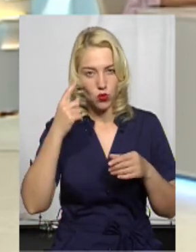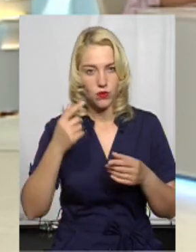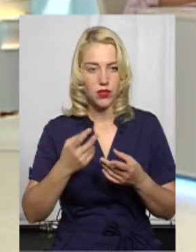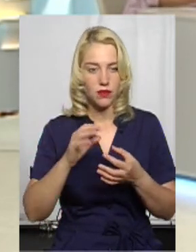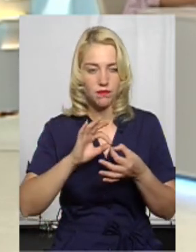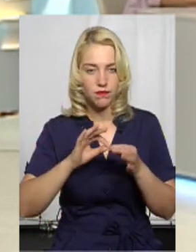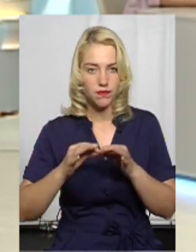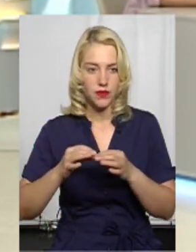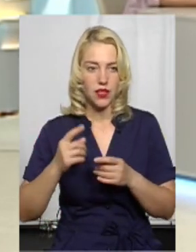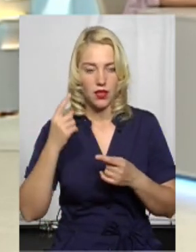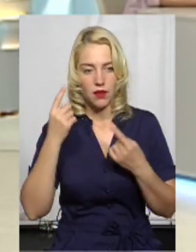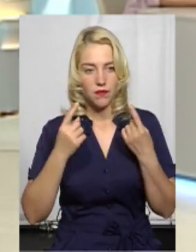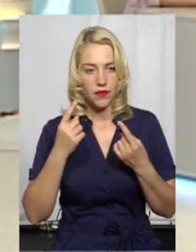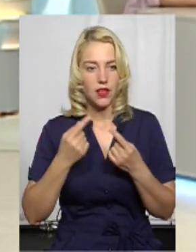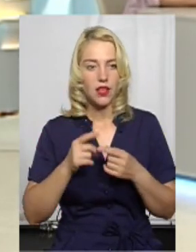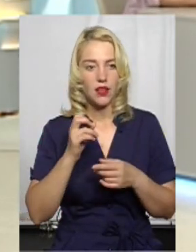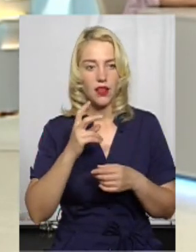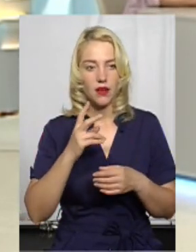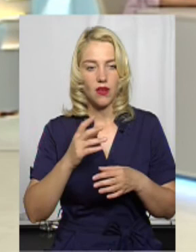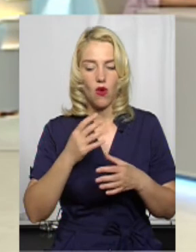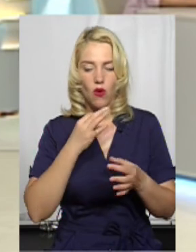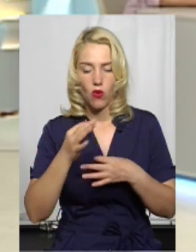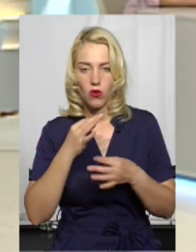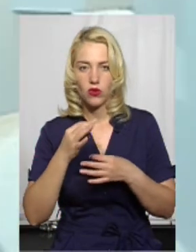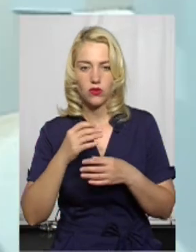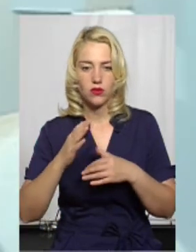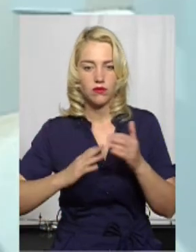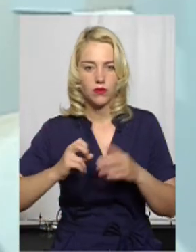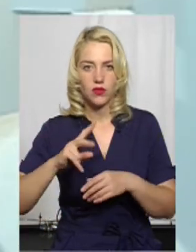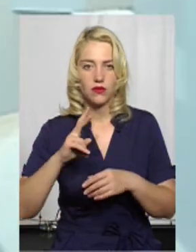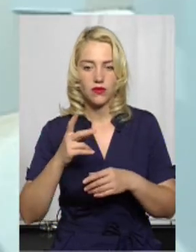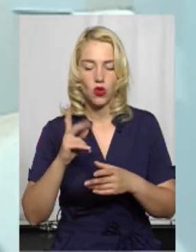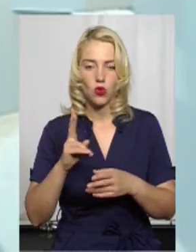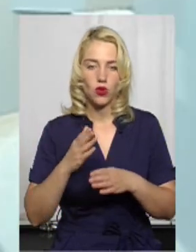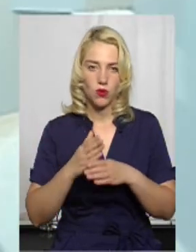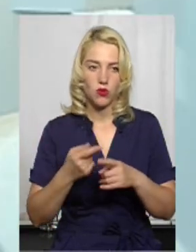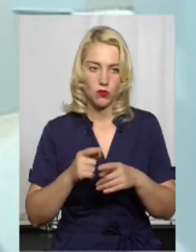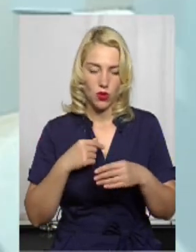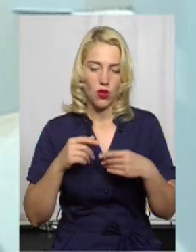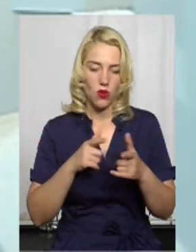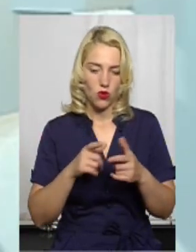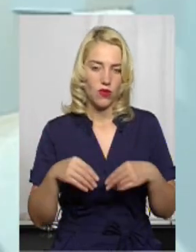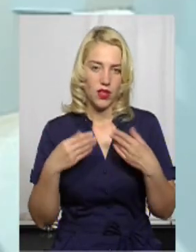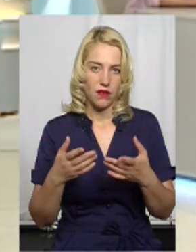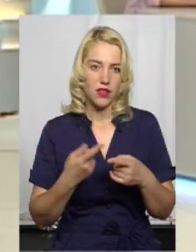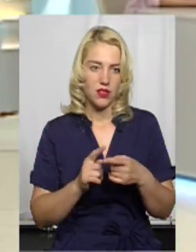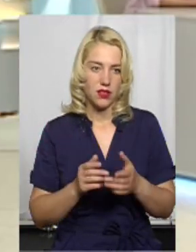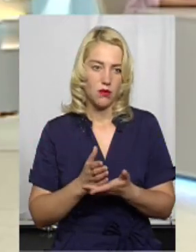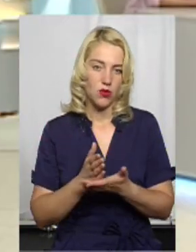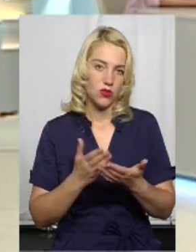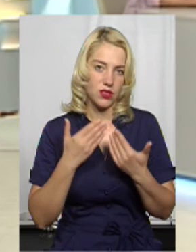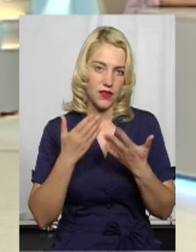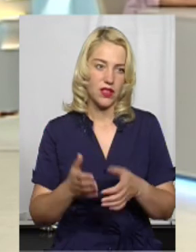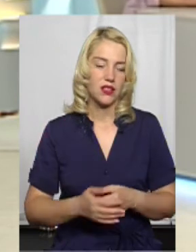розумно, професійно, шукати консультантів, які допоможуть цьому. Так, ми готові надавати ці послуги.